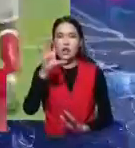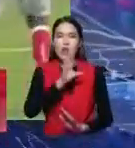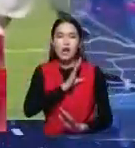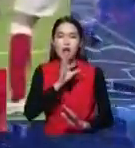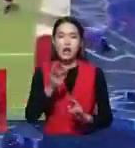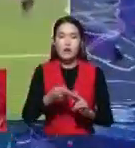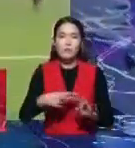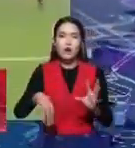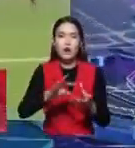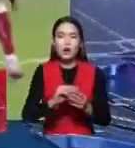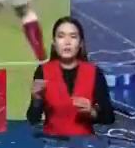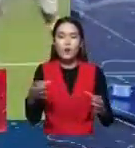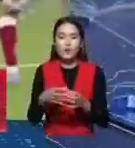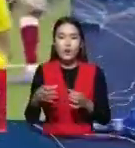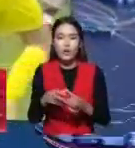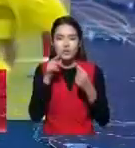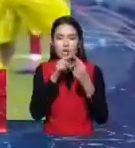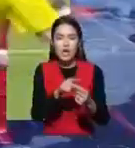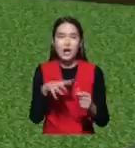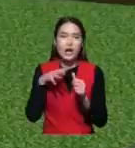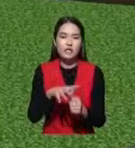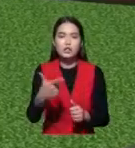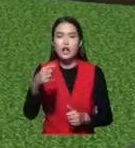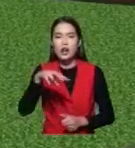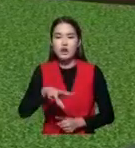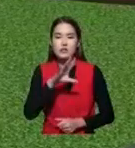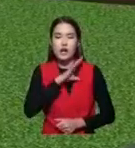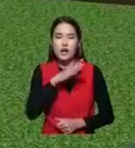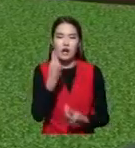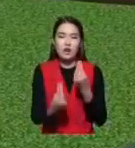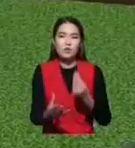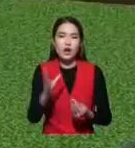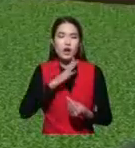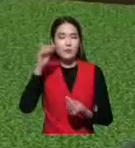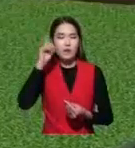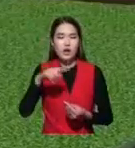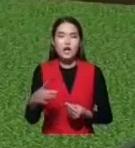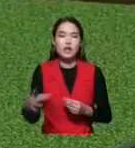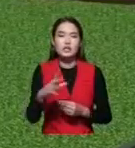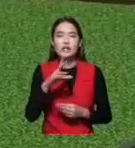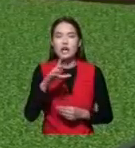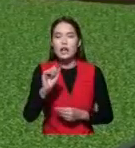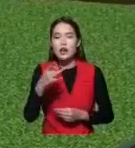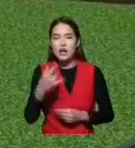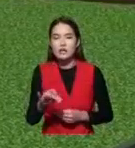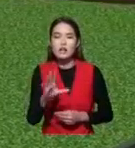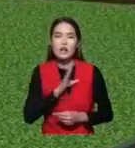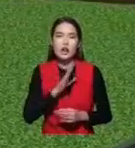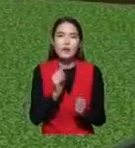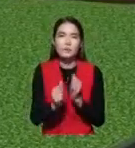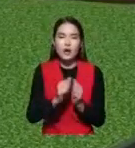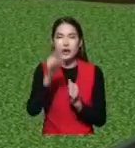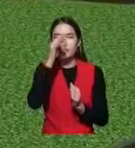Тағыбергеннің Дания құрамасының қақпасына соққан голы номинацияға енгізілді. Айта кетсек, іріктеу турнирінде H тобындағы